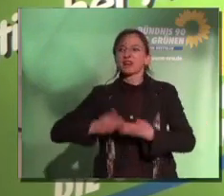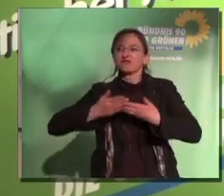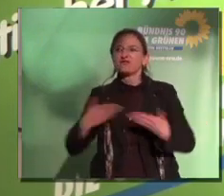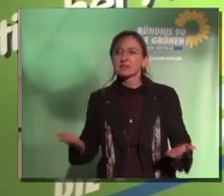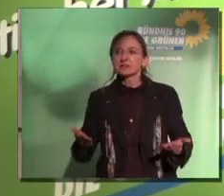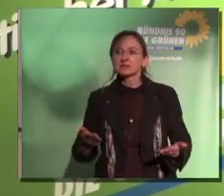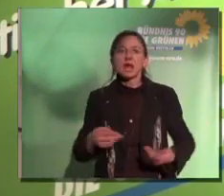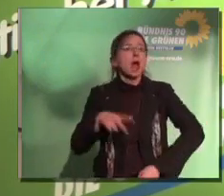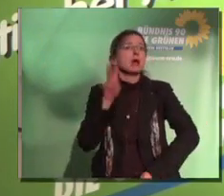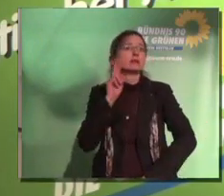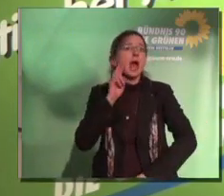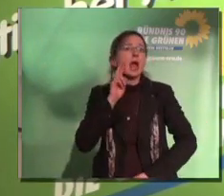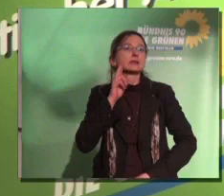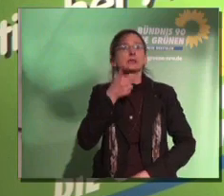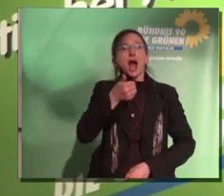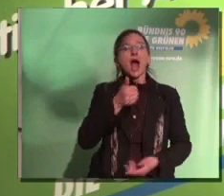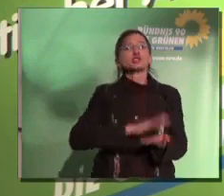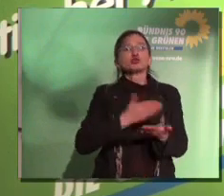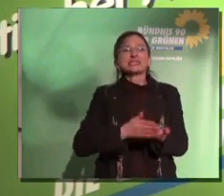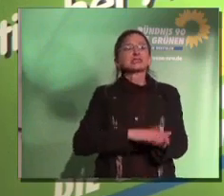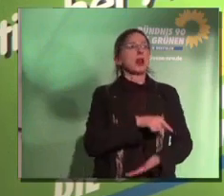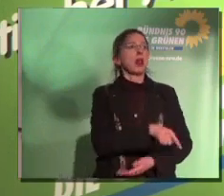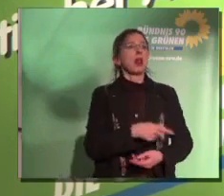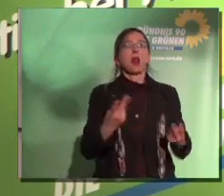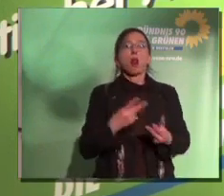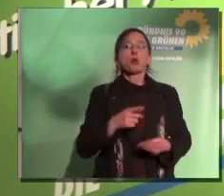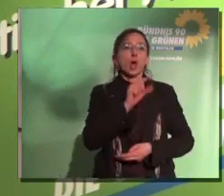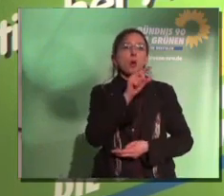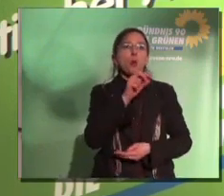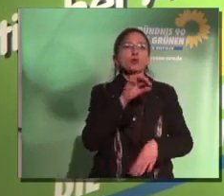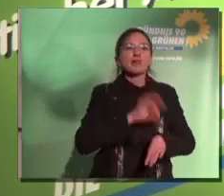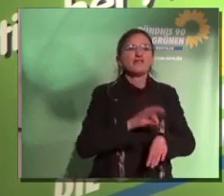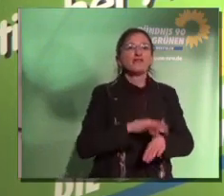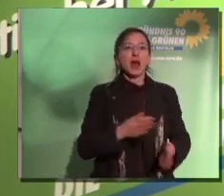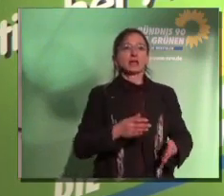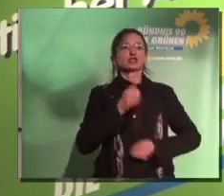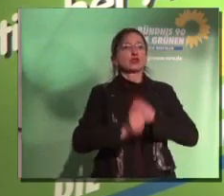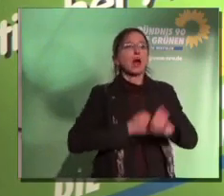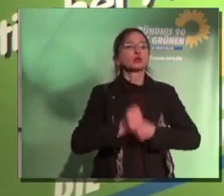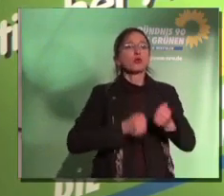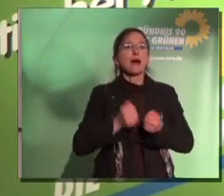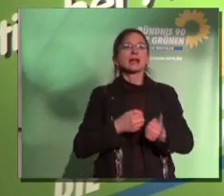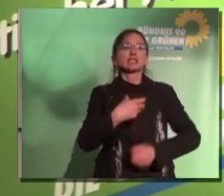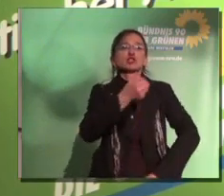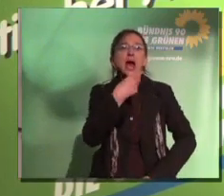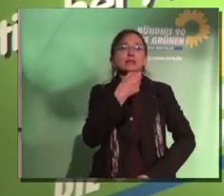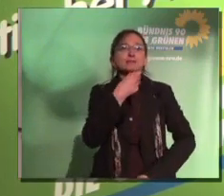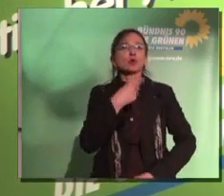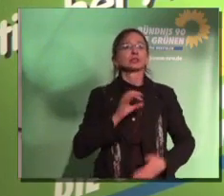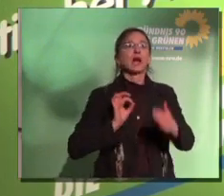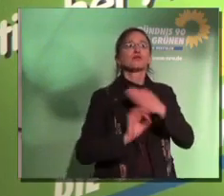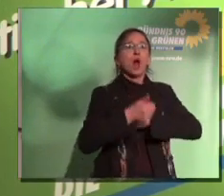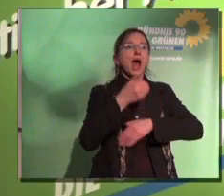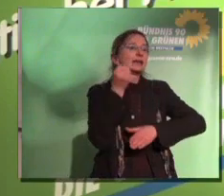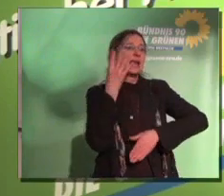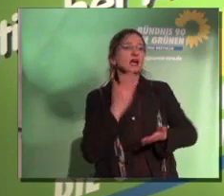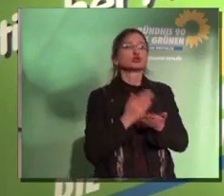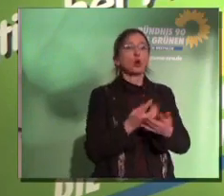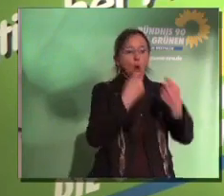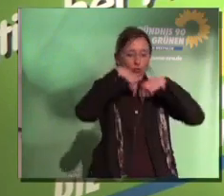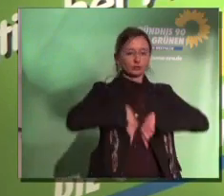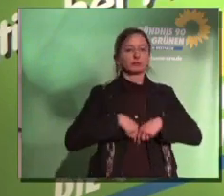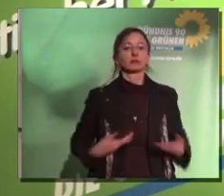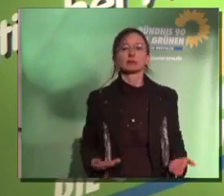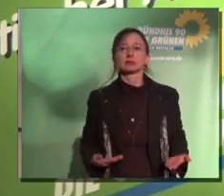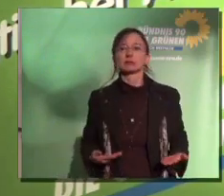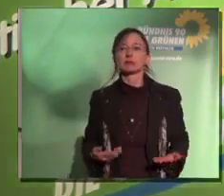ein Schnitzel, täglich ein bisschen Hühnerfleisch, da haben wir unsere Antibiotika für diesen Tag schon aufgenommen, liebe Freunde und Freunde.